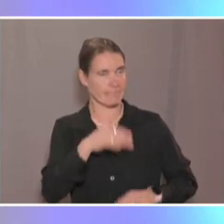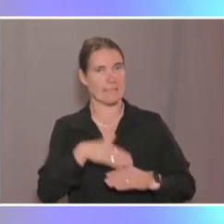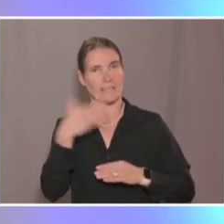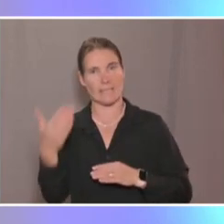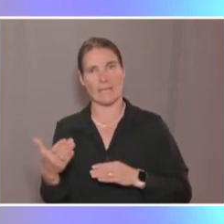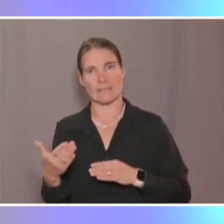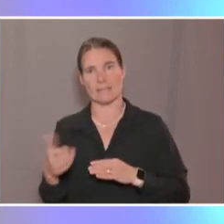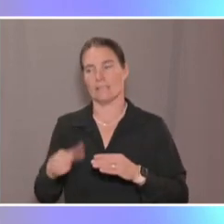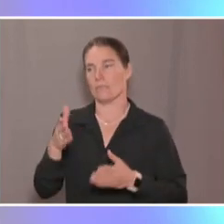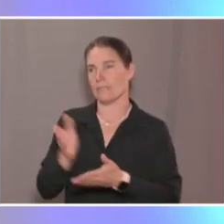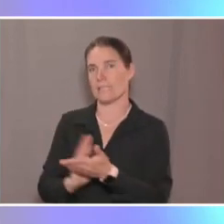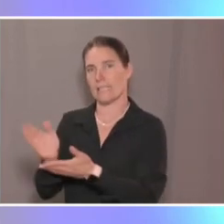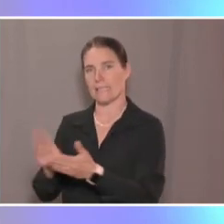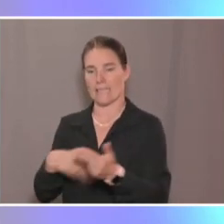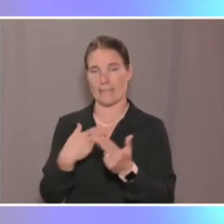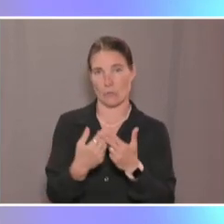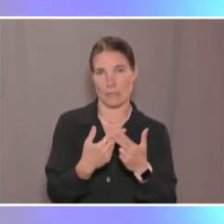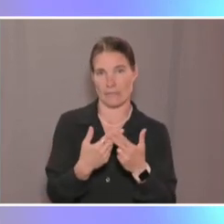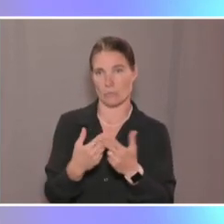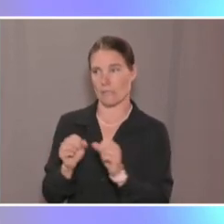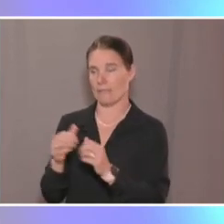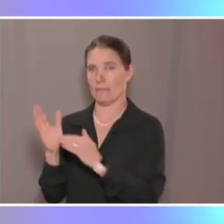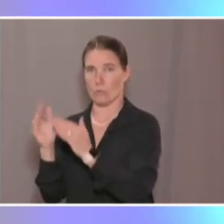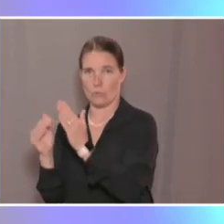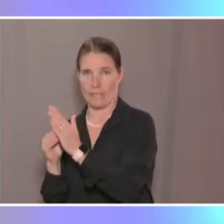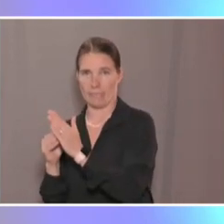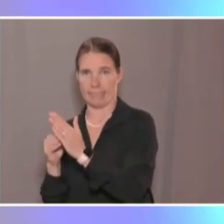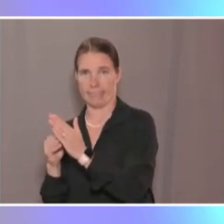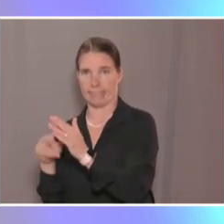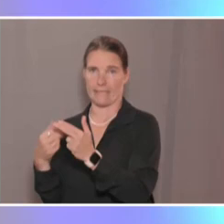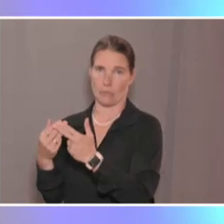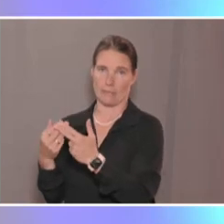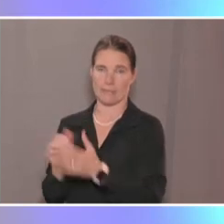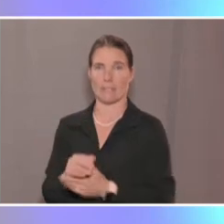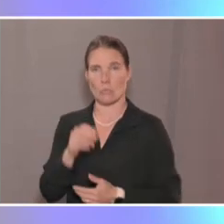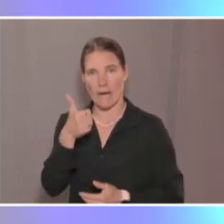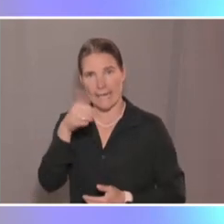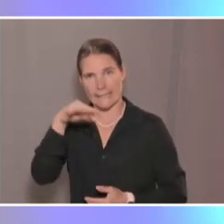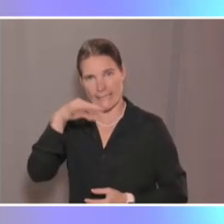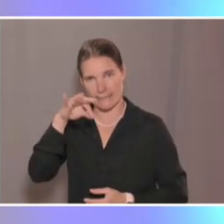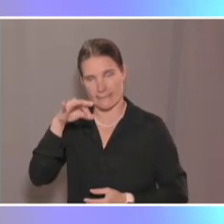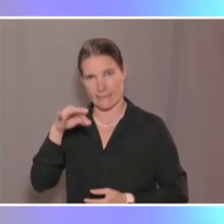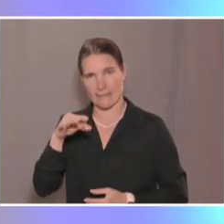ehemals Angepasste oder Systemträger. Nur noch ein ehemals exponierter Nationalsozialist taucht